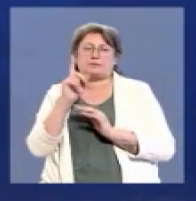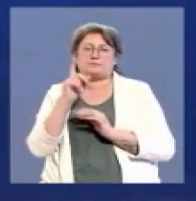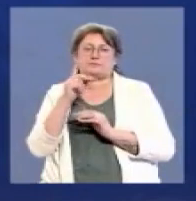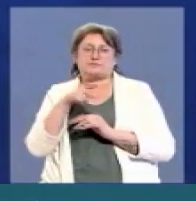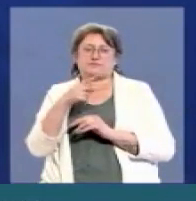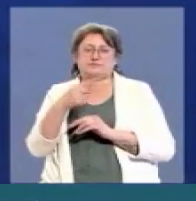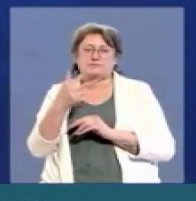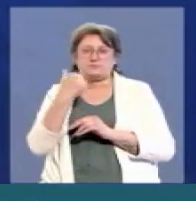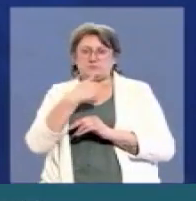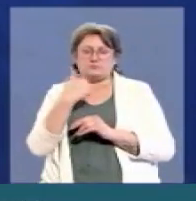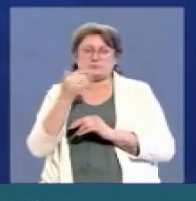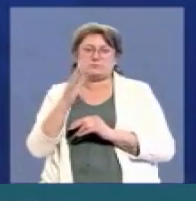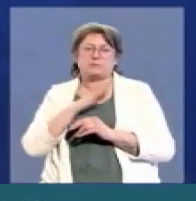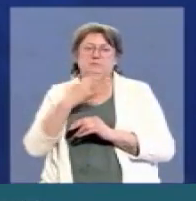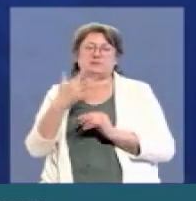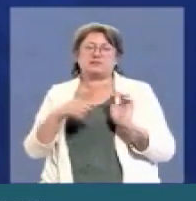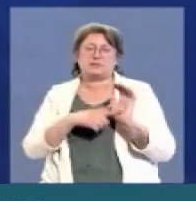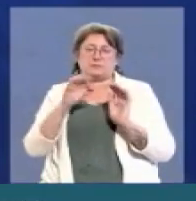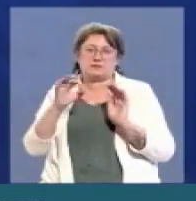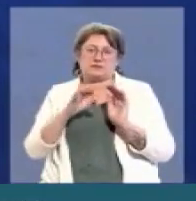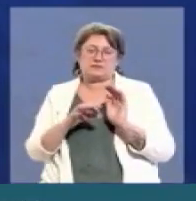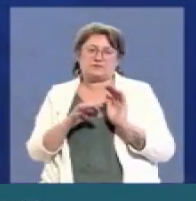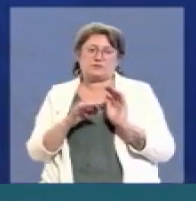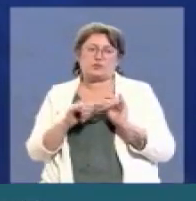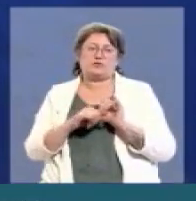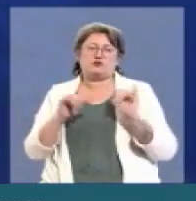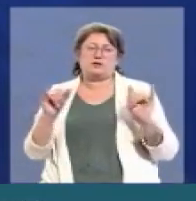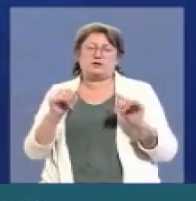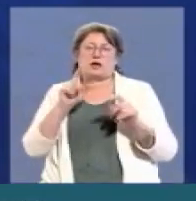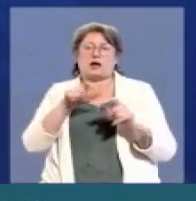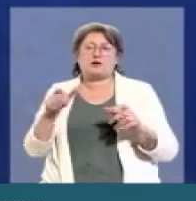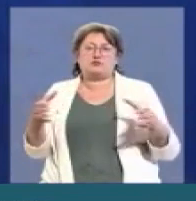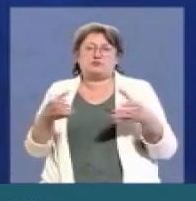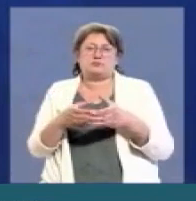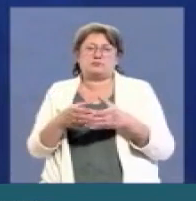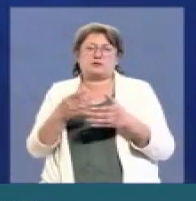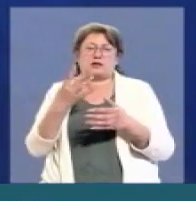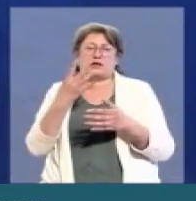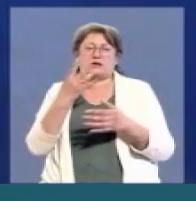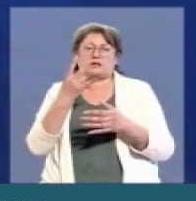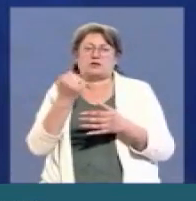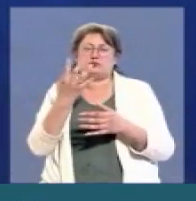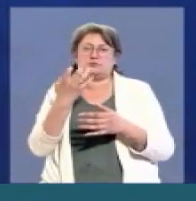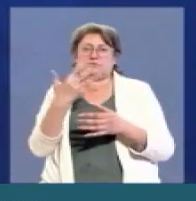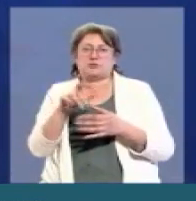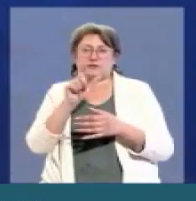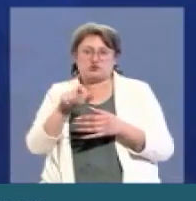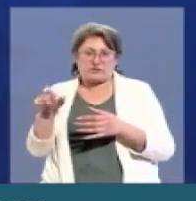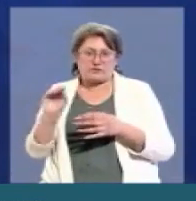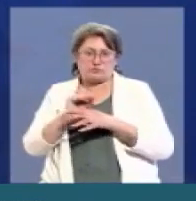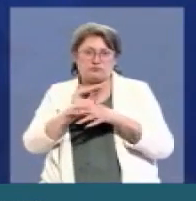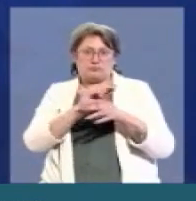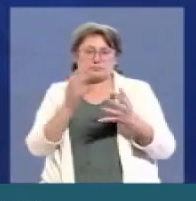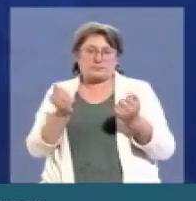с начала 2023 года составило 57%. Увеличение штатной численности было на 450 единиц, доведено до